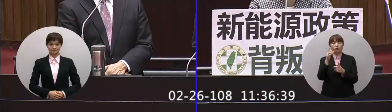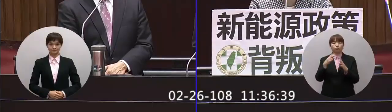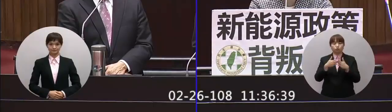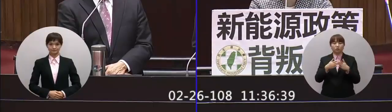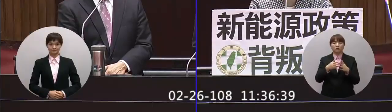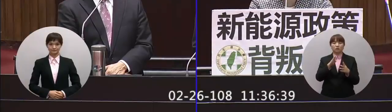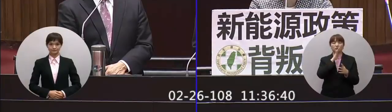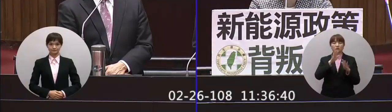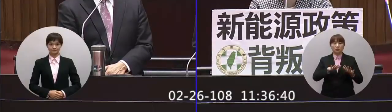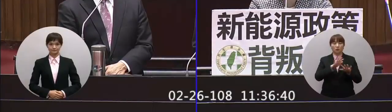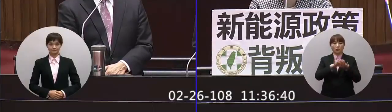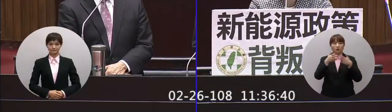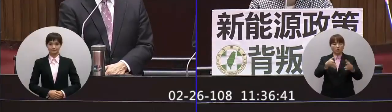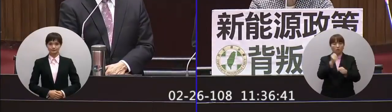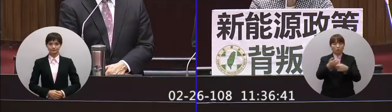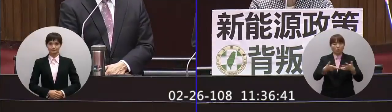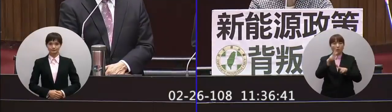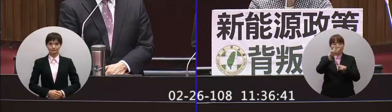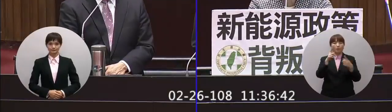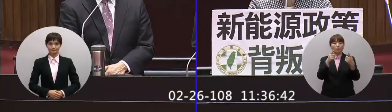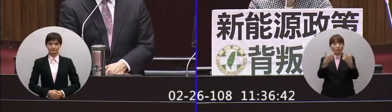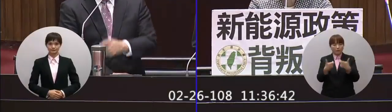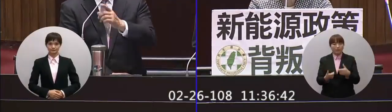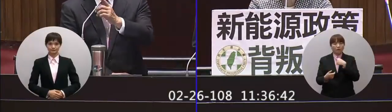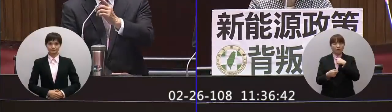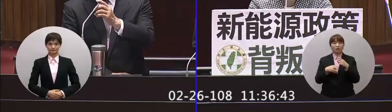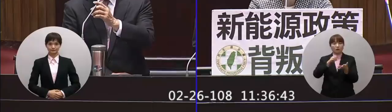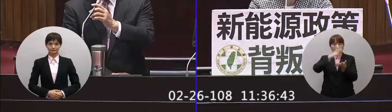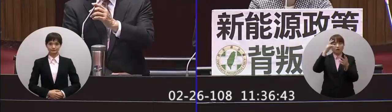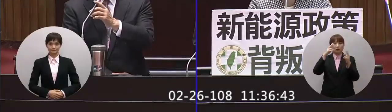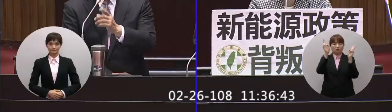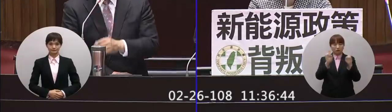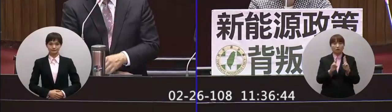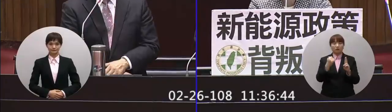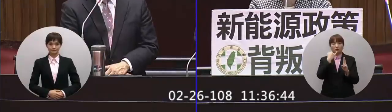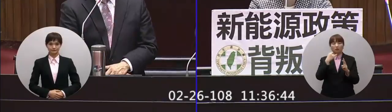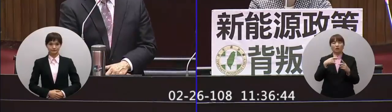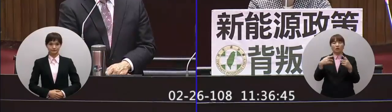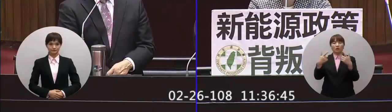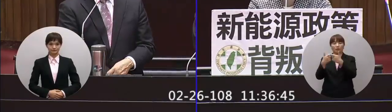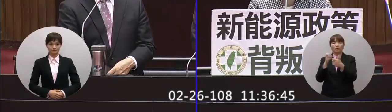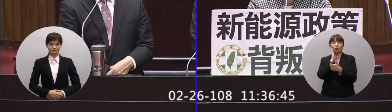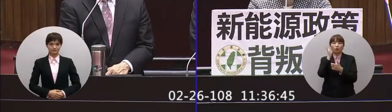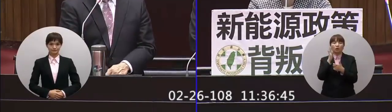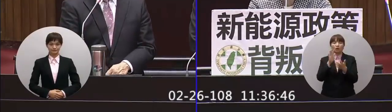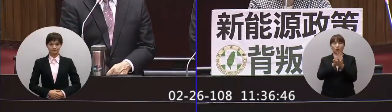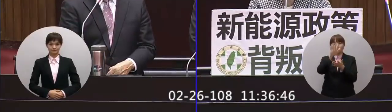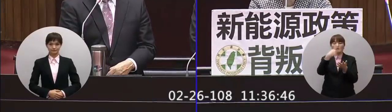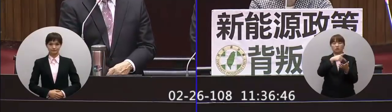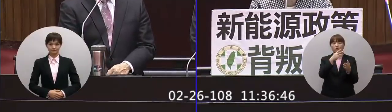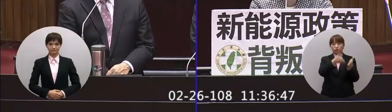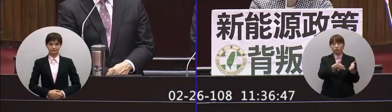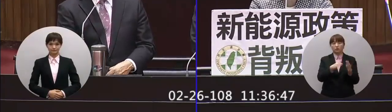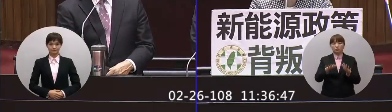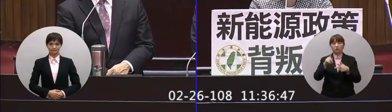你现在会很务实的看待核能，要等到能源可以接轨之后，所以才可以再去处理。今天朱